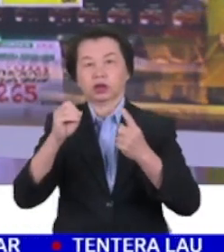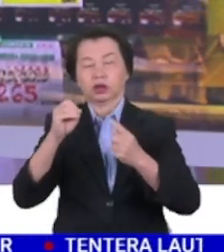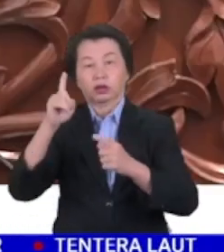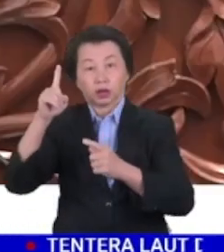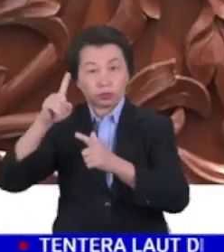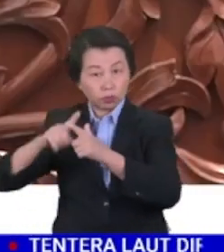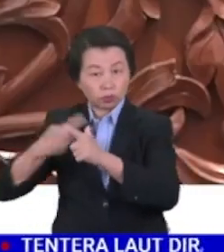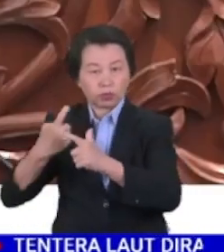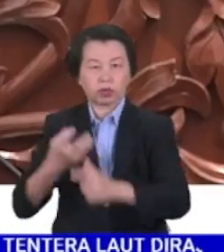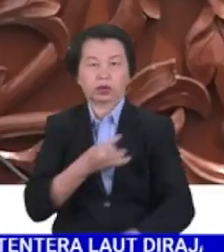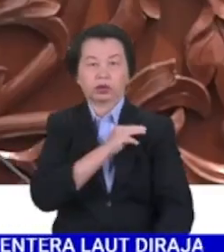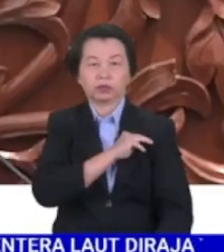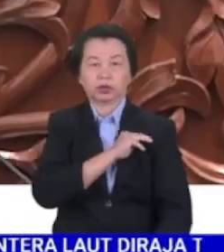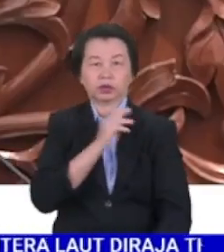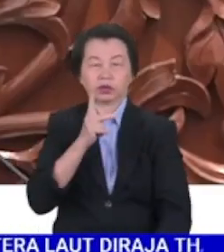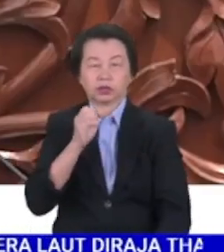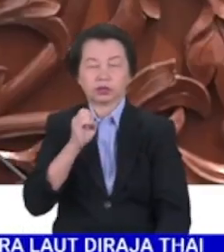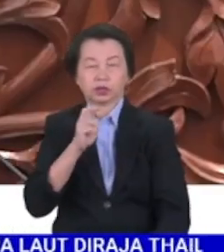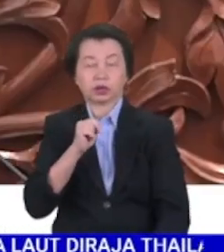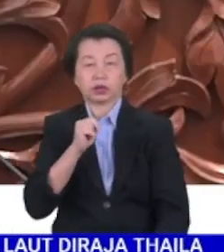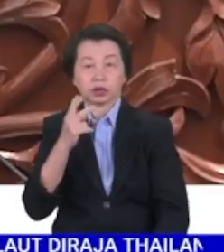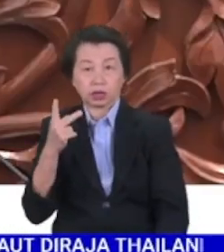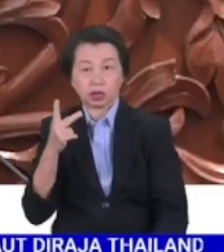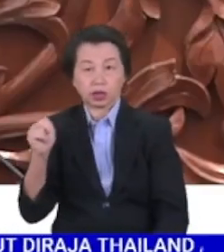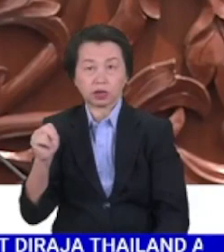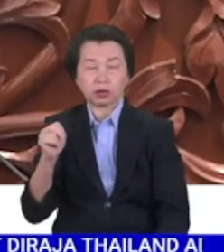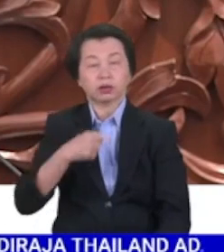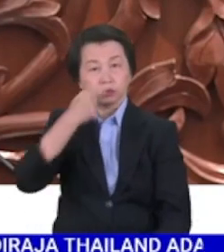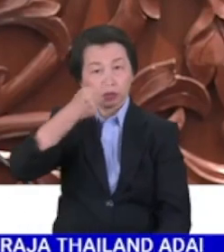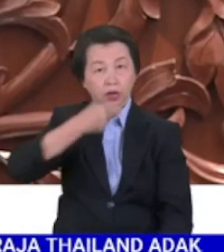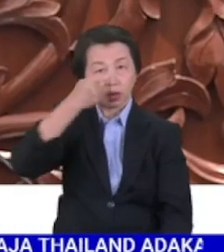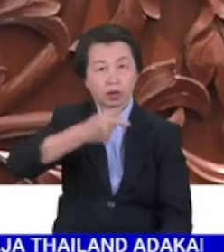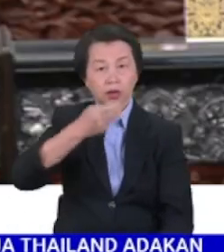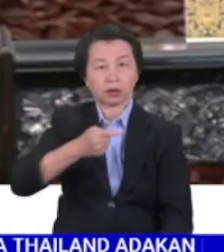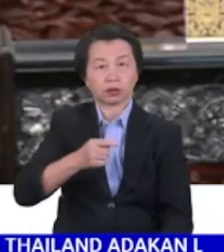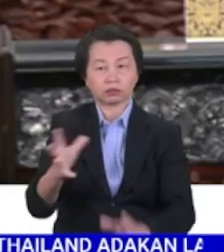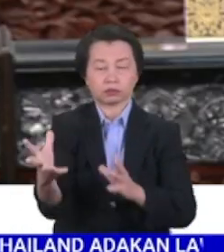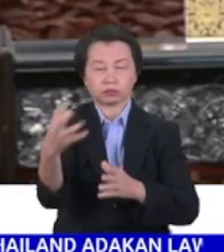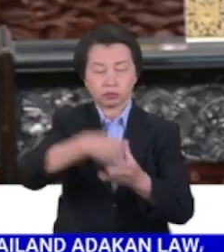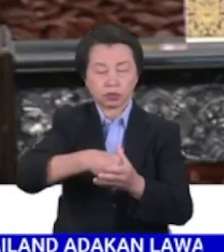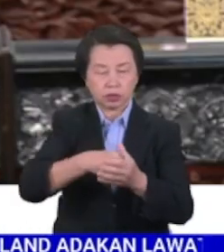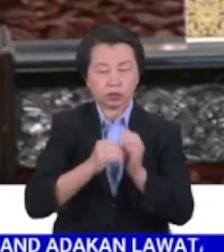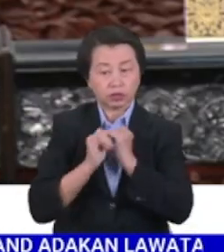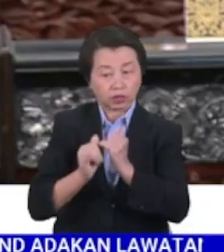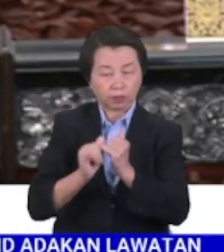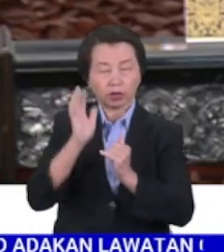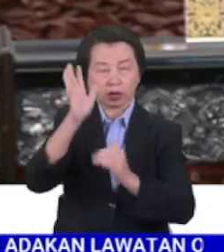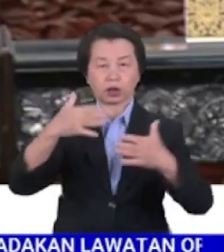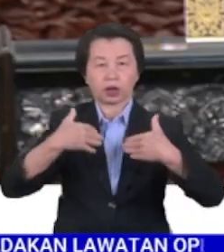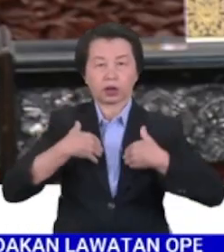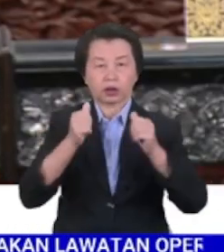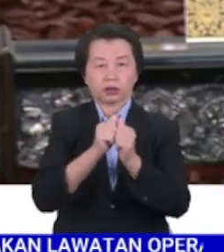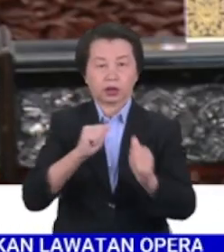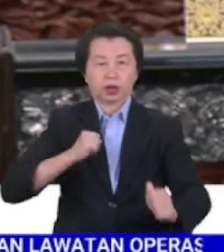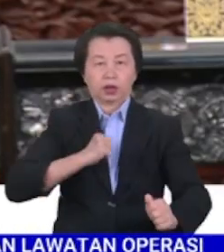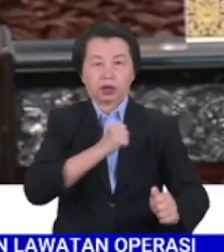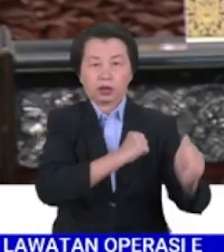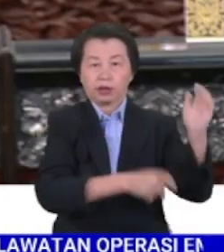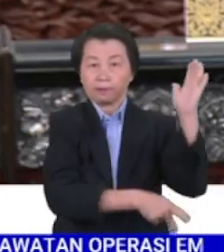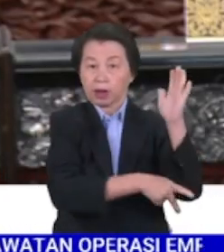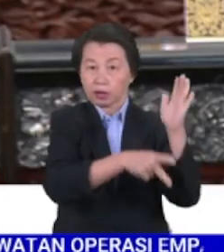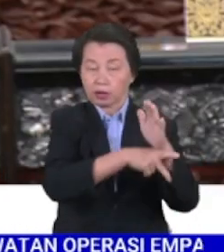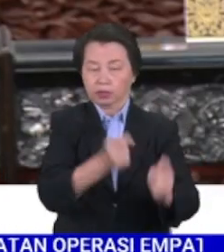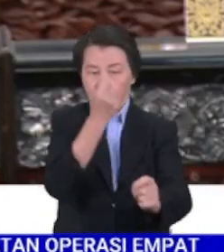Menteri Perdagangan Dalam Negeri dan Kos Sara Hidup, Datuk Seri Salahuddin Ayub berkata, sesi libat urus akan diadakan bersama ahli-ahli parlimen